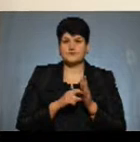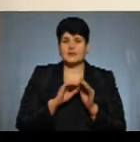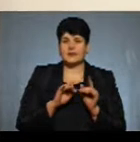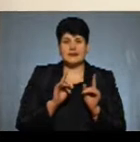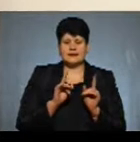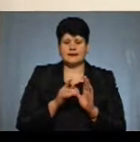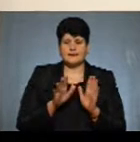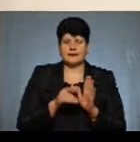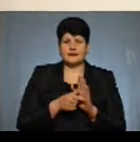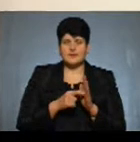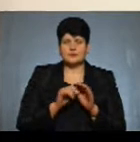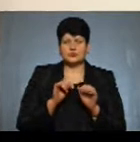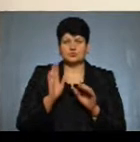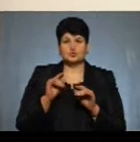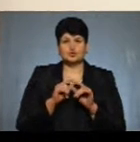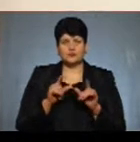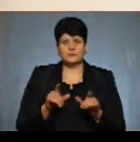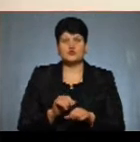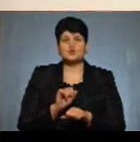або не тільки клас, а може бути школа, вони